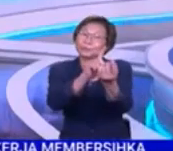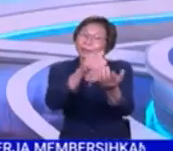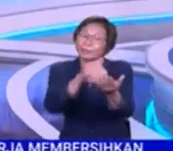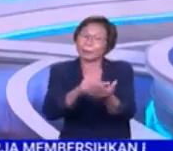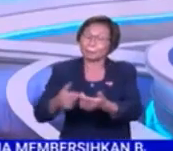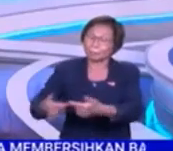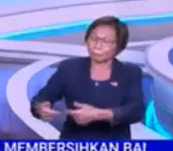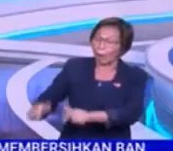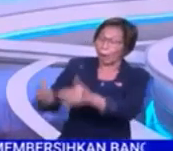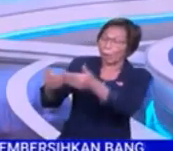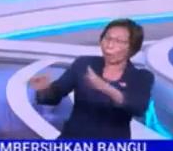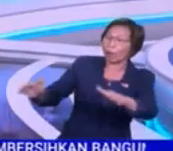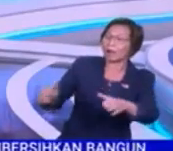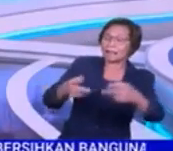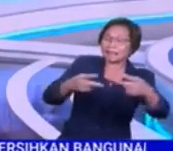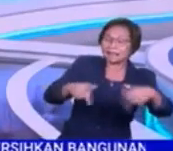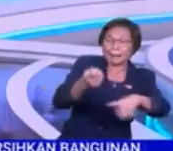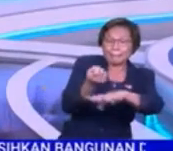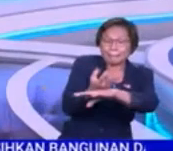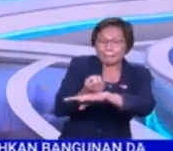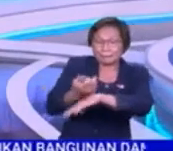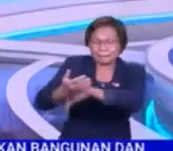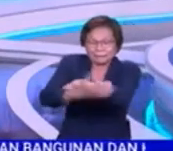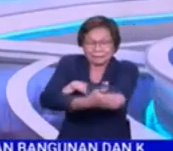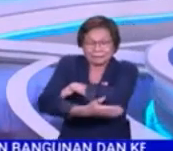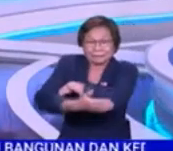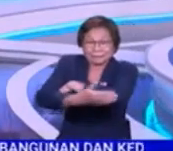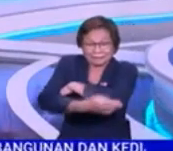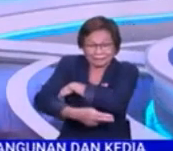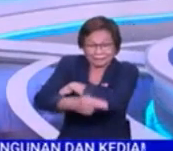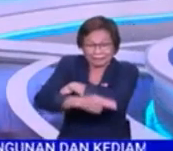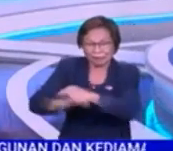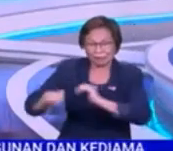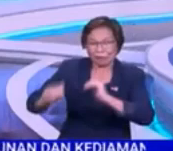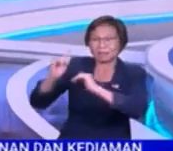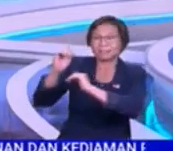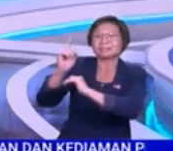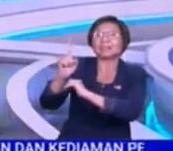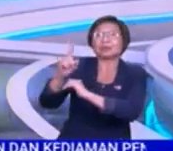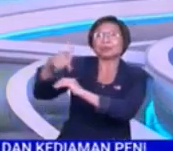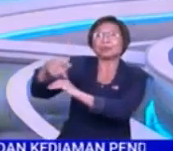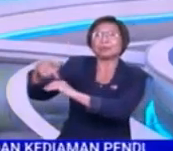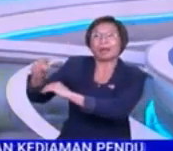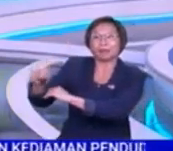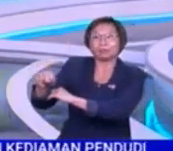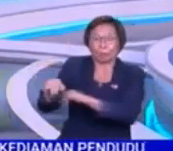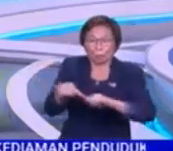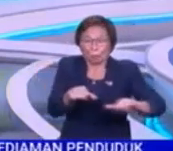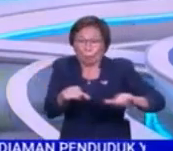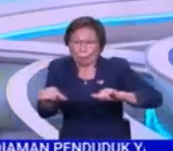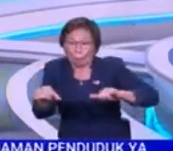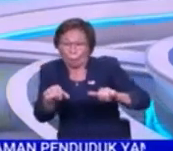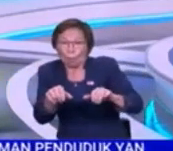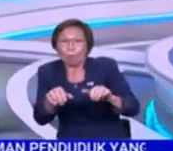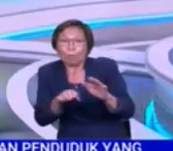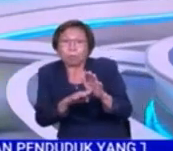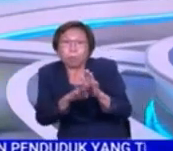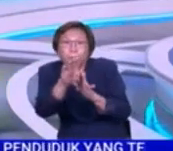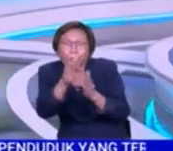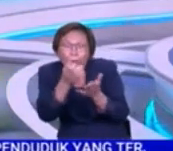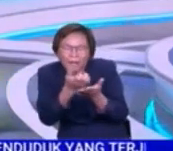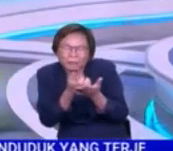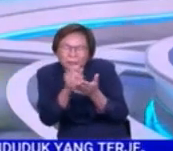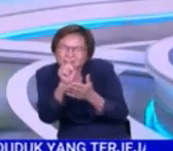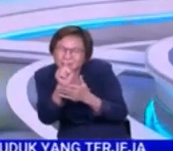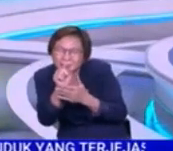Kebenaran pembukaan kedai emas di negeri-negeri fasa 1 Pelan Pemulihan Negara sedikit sebanyak merancakkan kembali ekonomi.